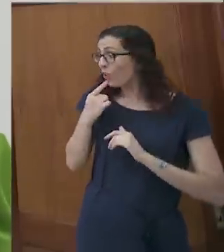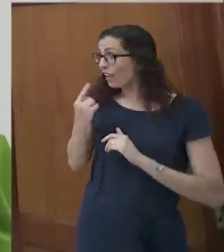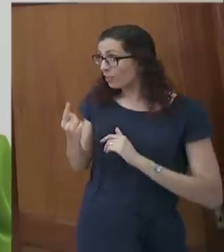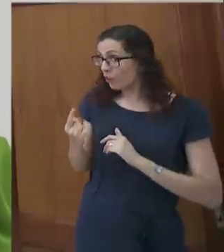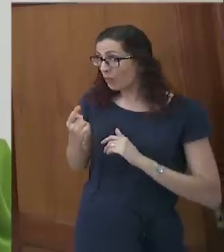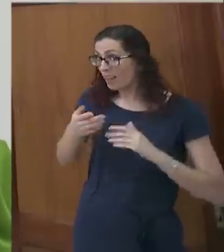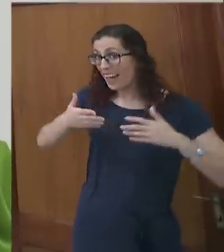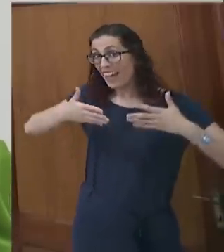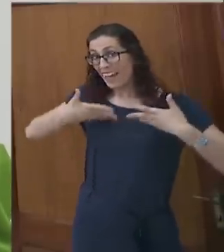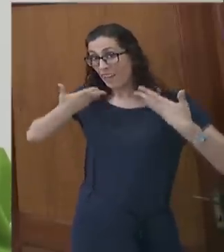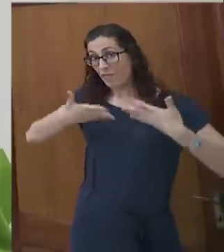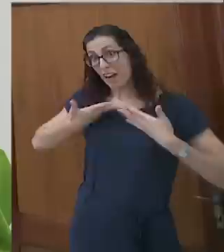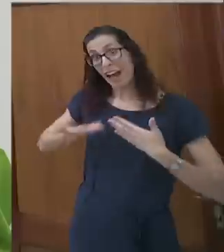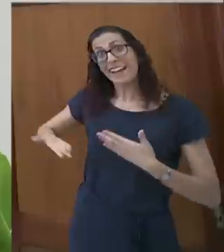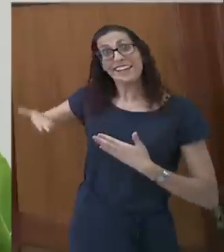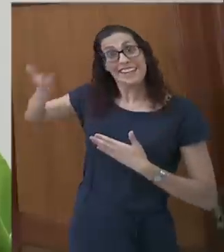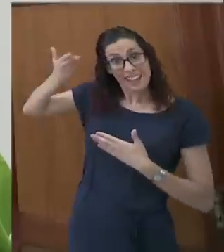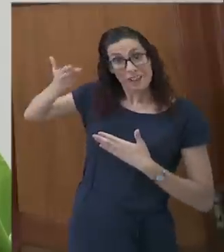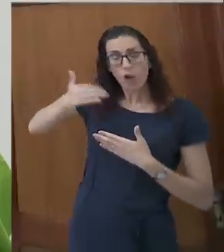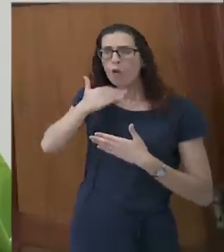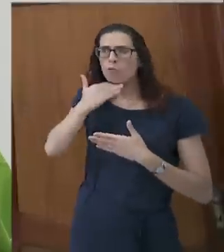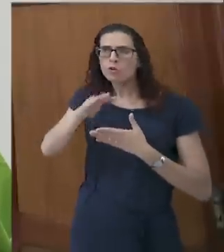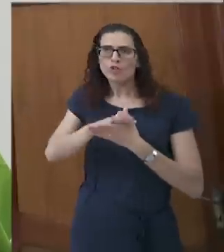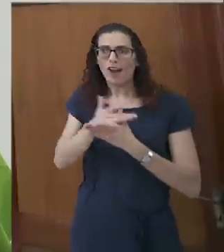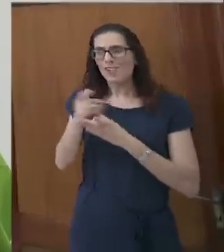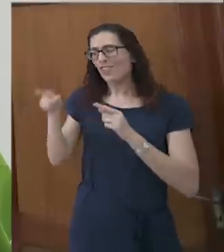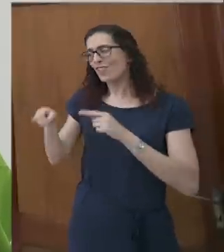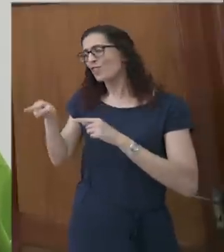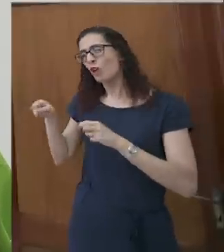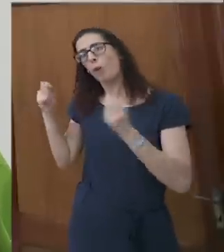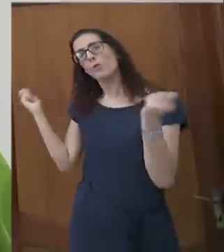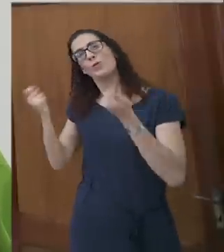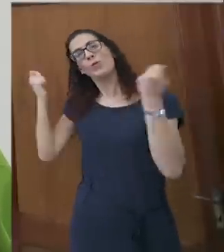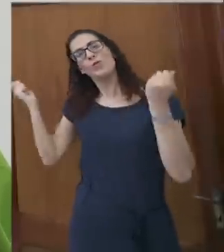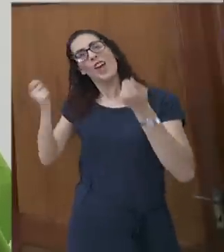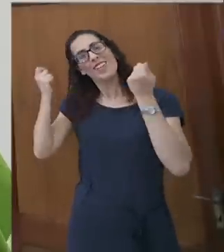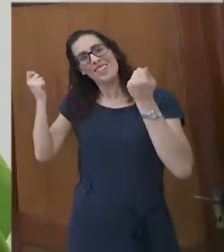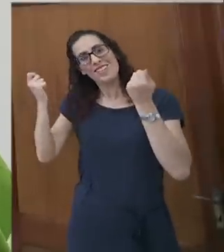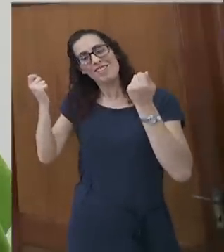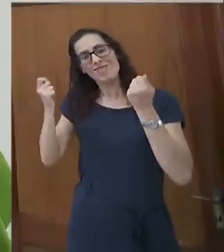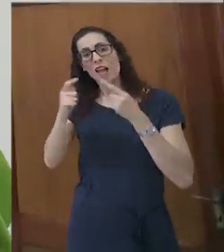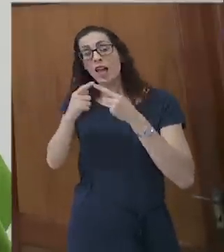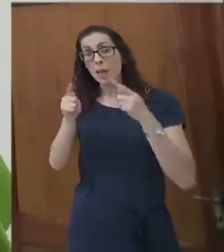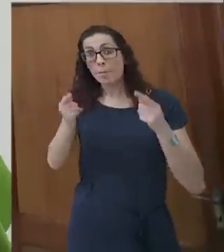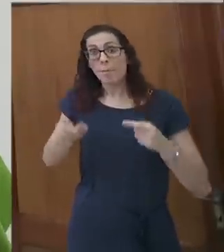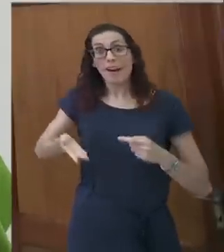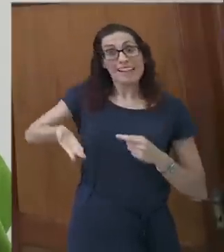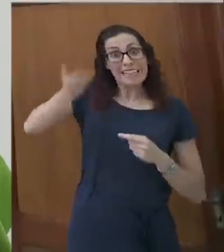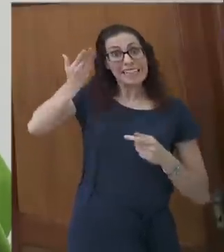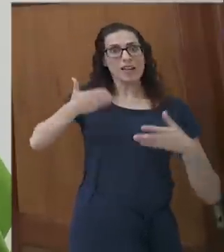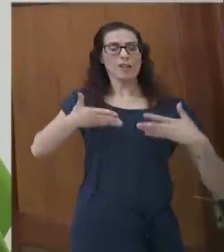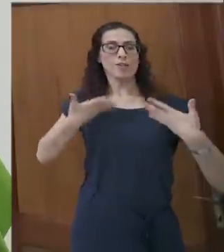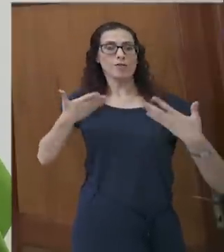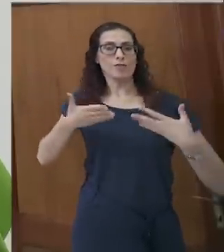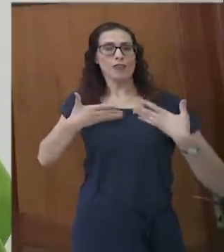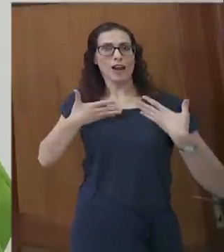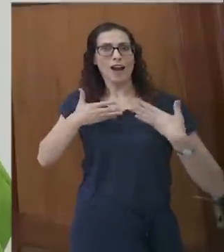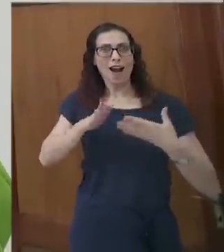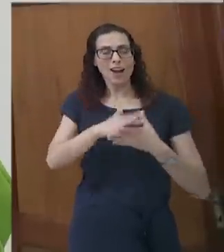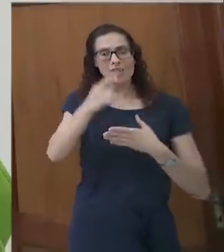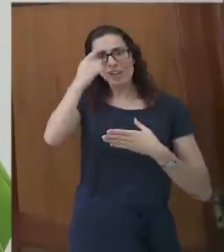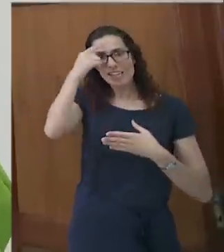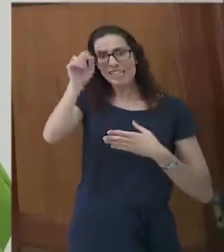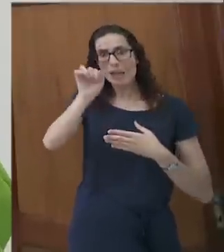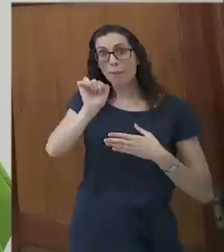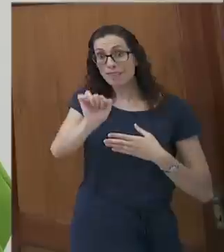ifirħu l-aktar mhux minħabba s-suċċess tal-ħidma tagħkom, imma ifirħu l-aktar għax